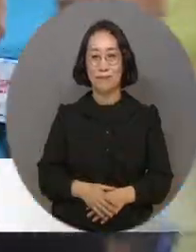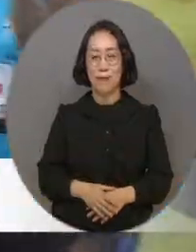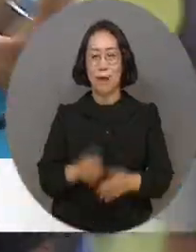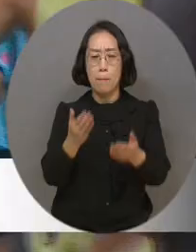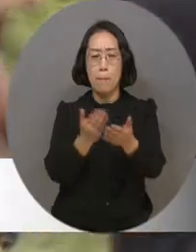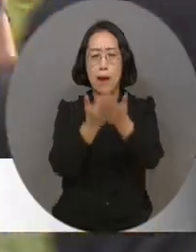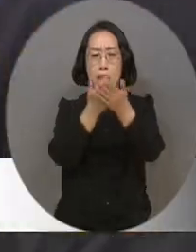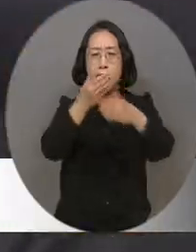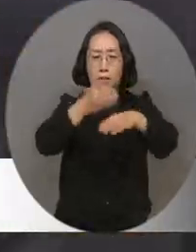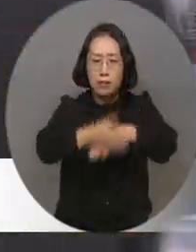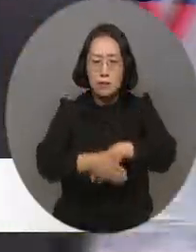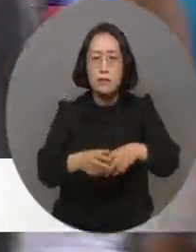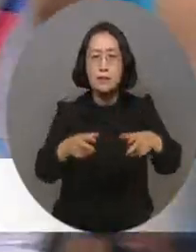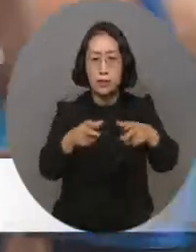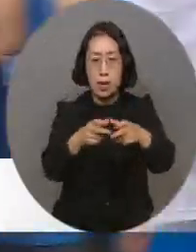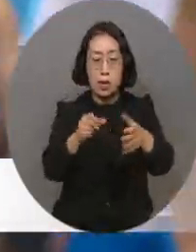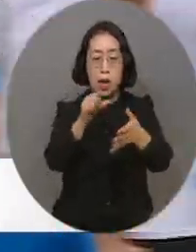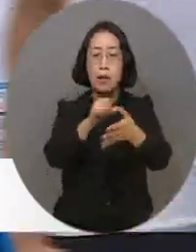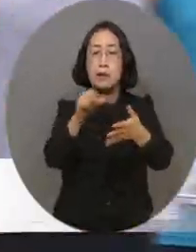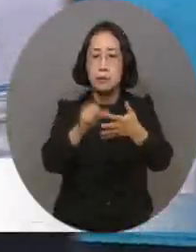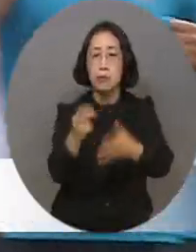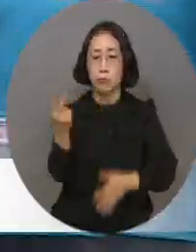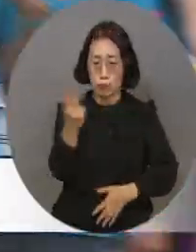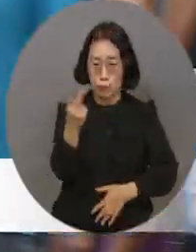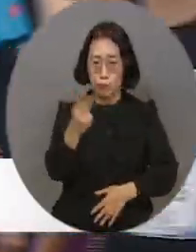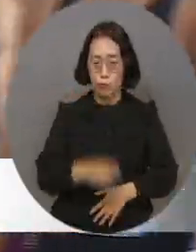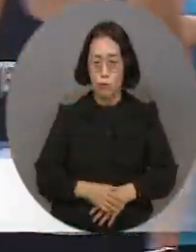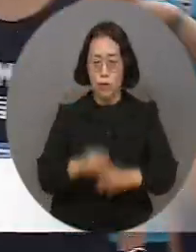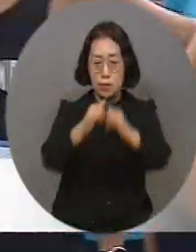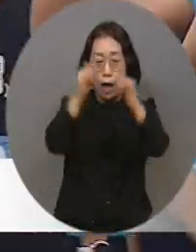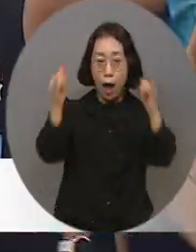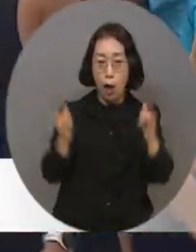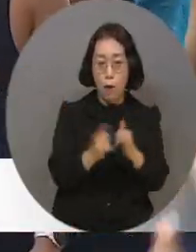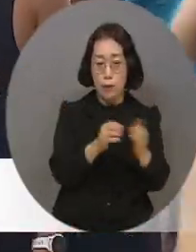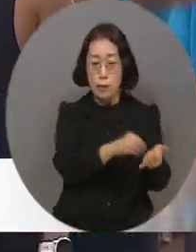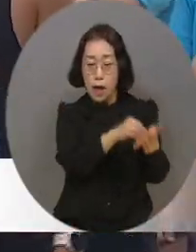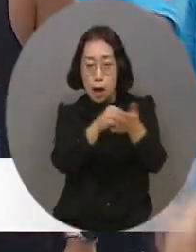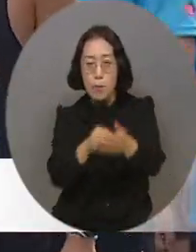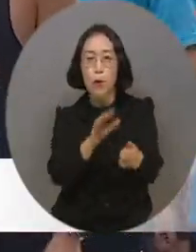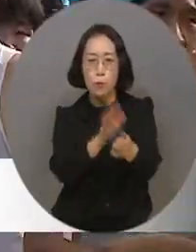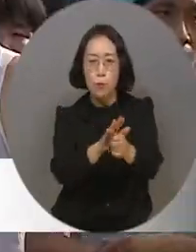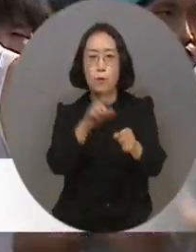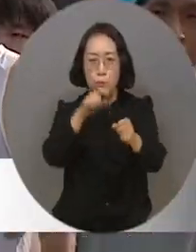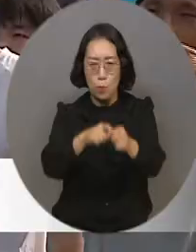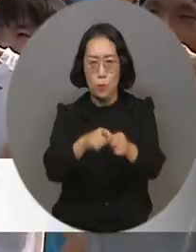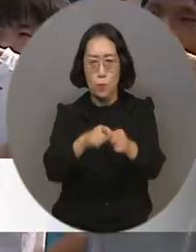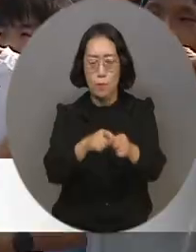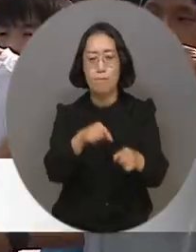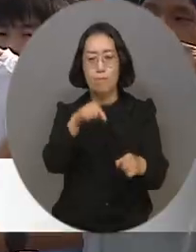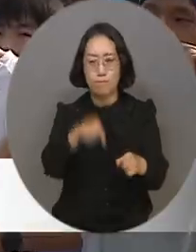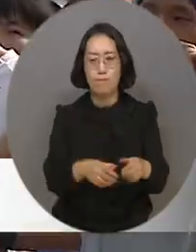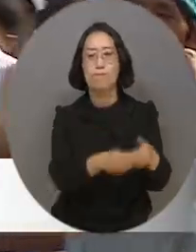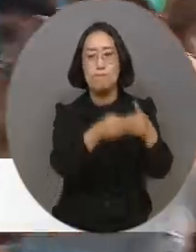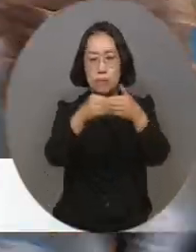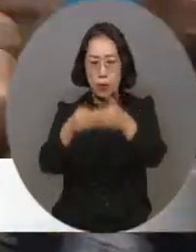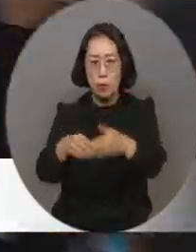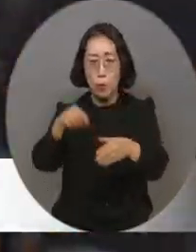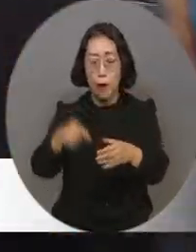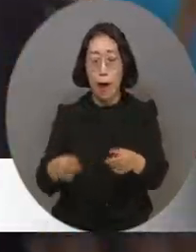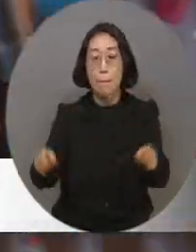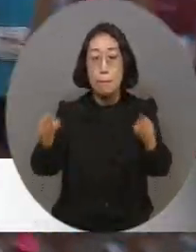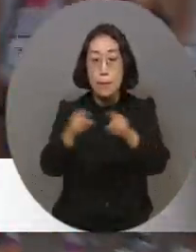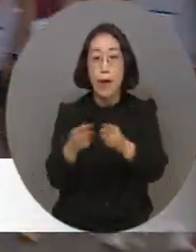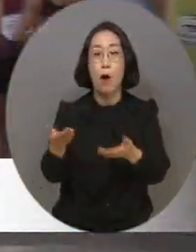발달장애 자녀를 둔 신은호 씨는 자녀들의 사회 참여를 목표로 대회에 나섰습니다. 함께 어울리며